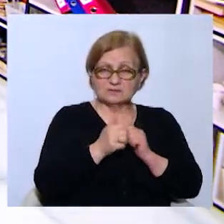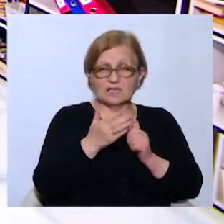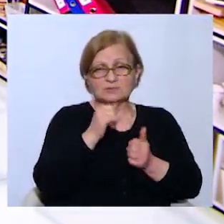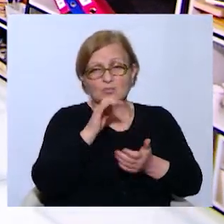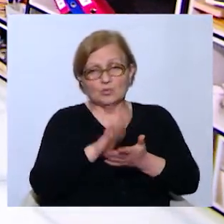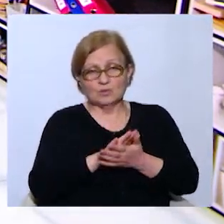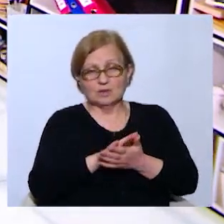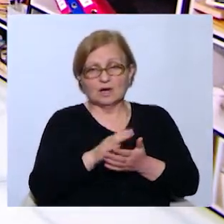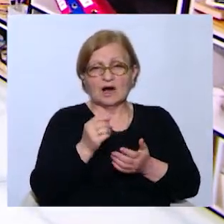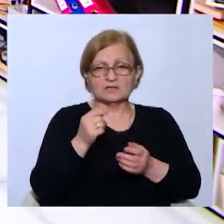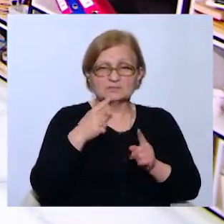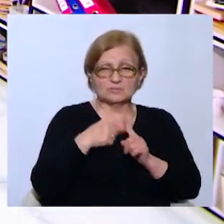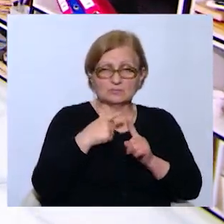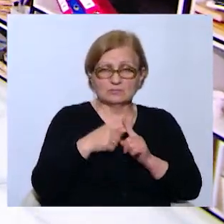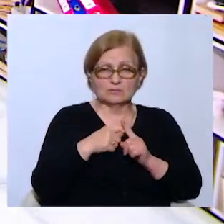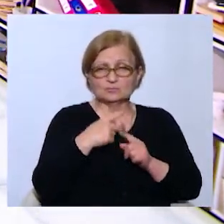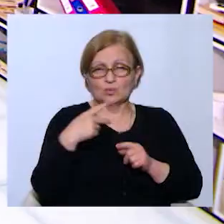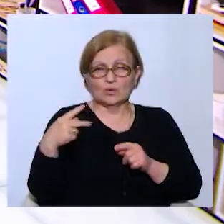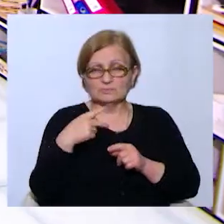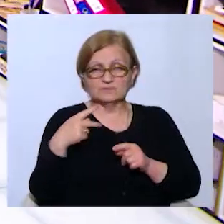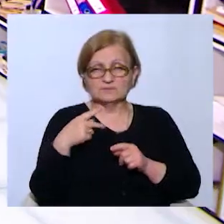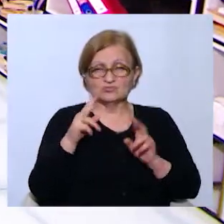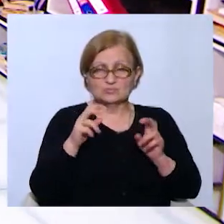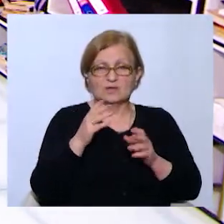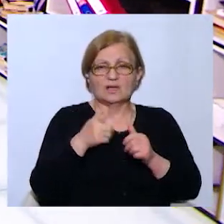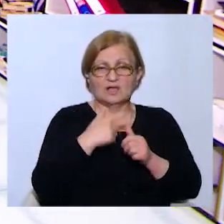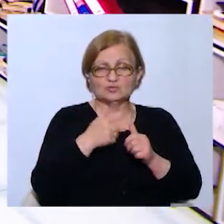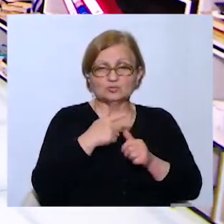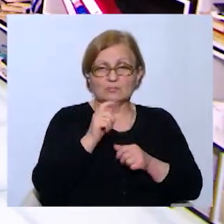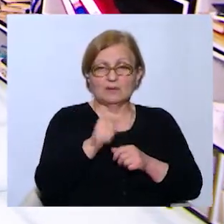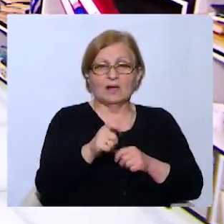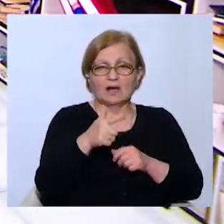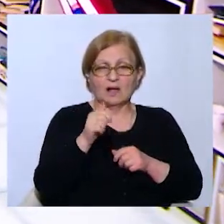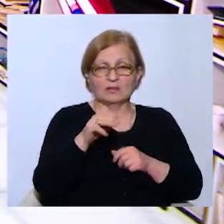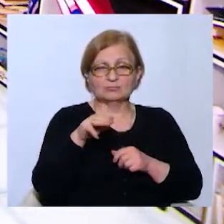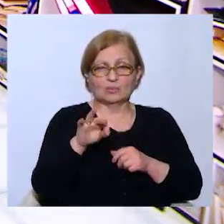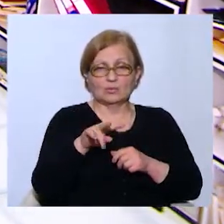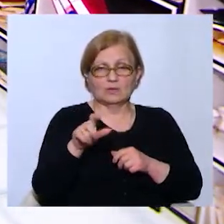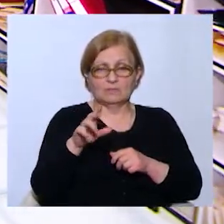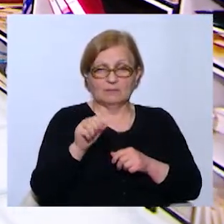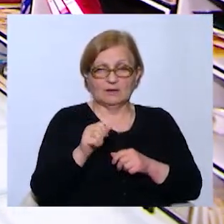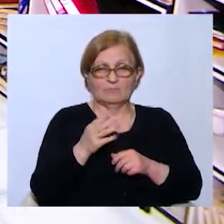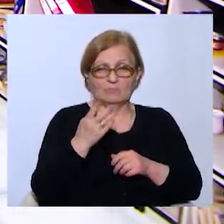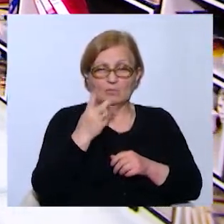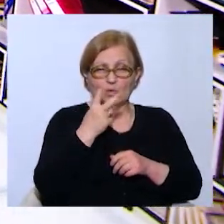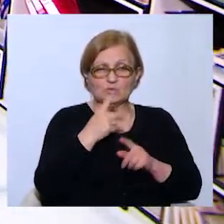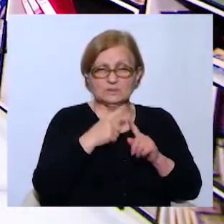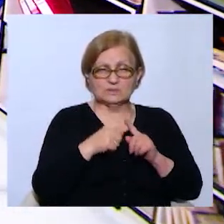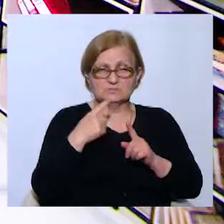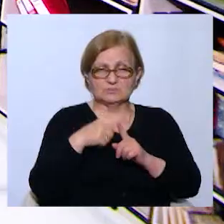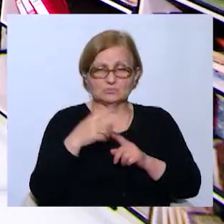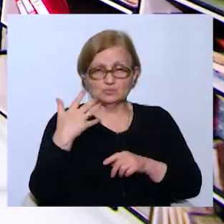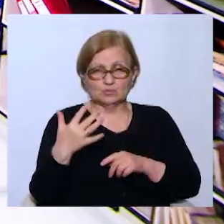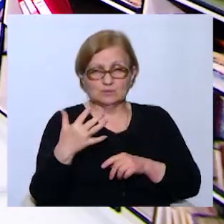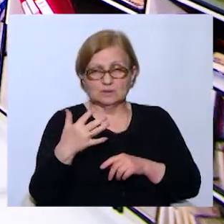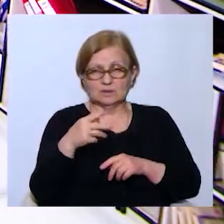მუდმივ არითმეტიკულ მოქმედებებსა და ტოლობის ნიშანს ეწოდება განტოლება. აი მაგალითად, 2x + 5. აი ეს